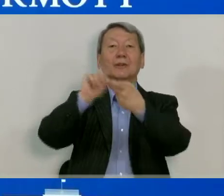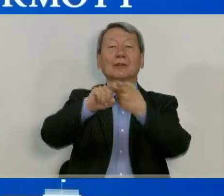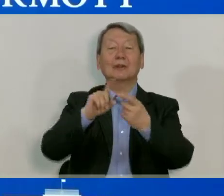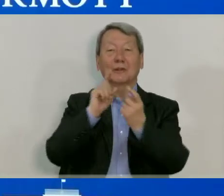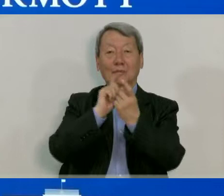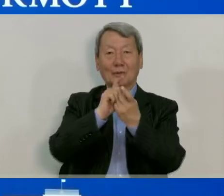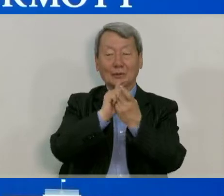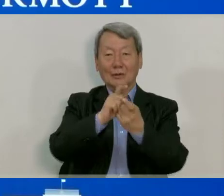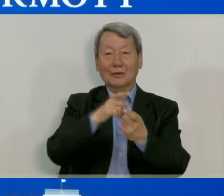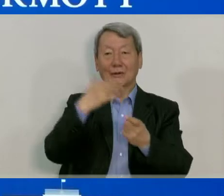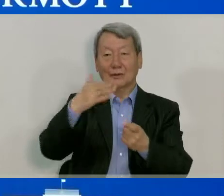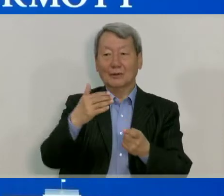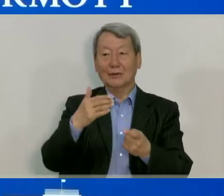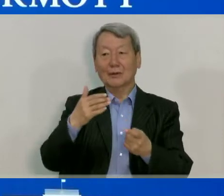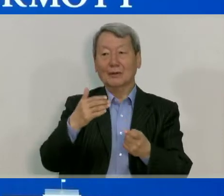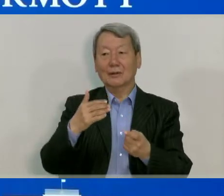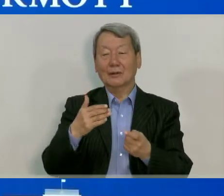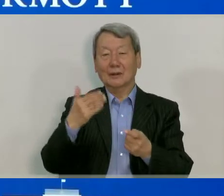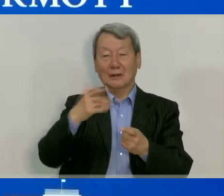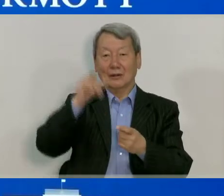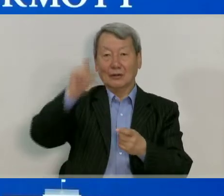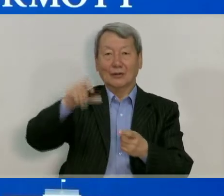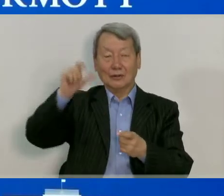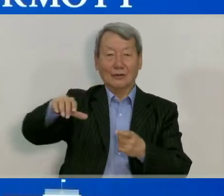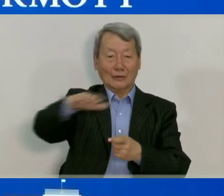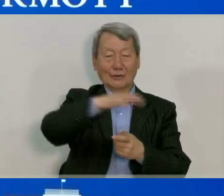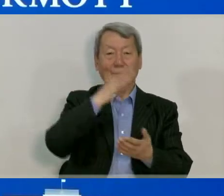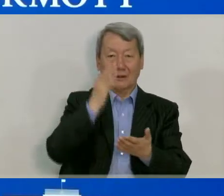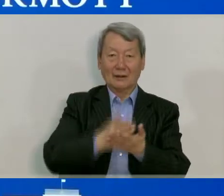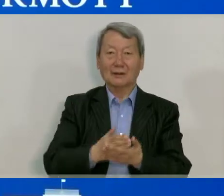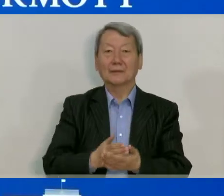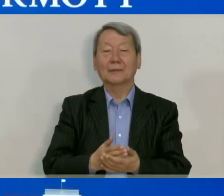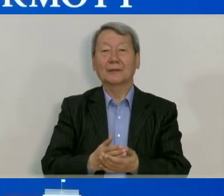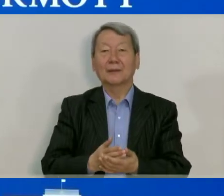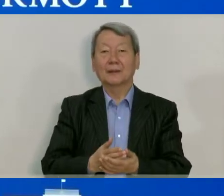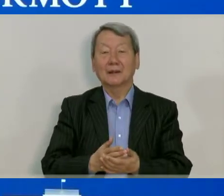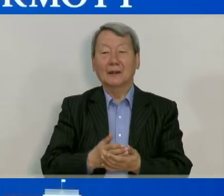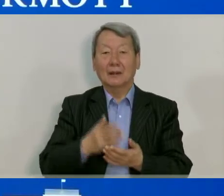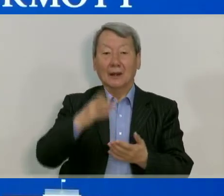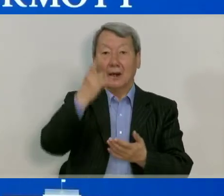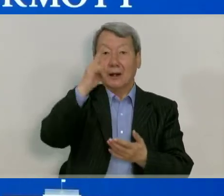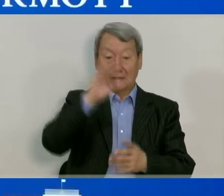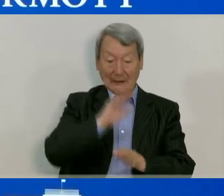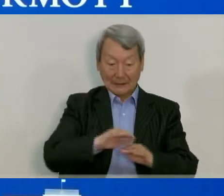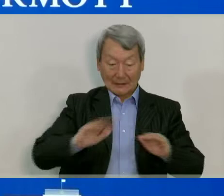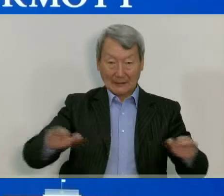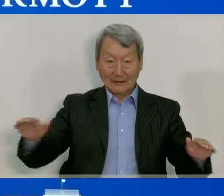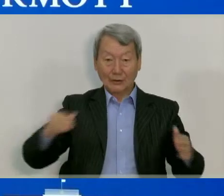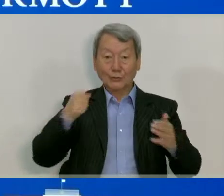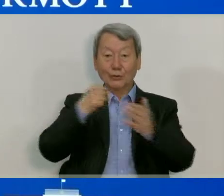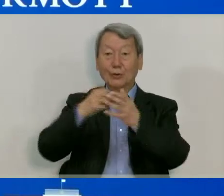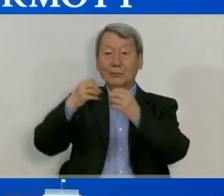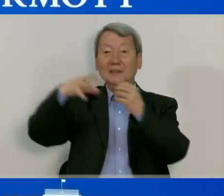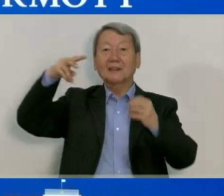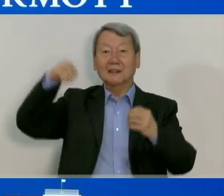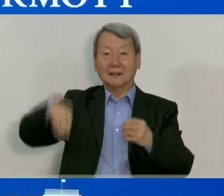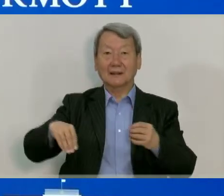күрөшүүгө тартылган адистердин арасында чыгып калды. Балдардын арасында 15 жашка чейинки